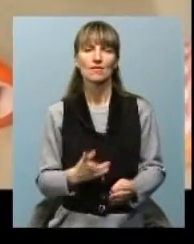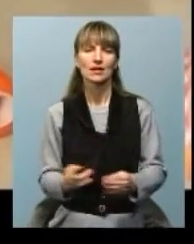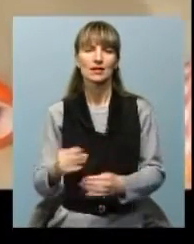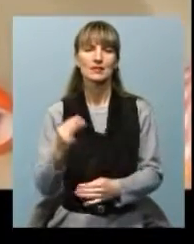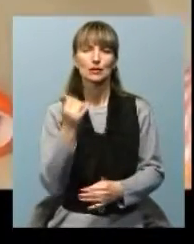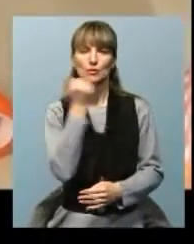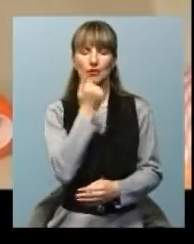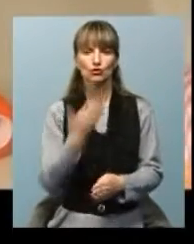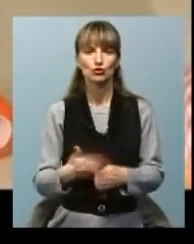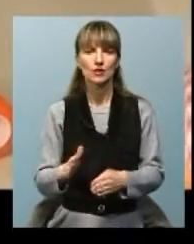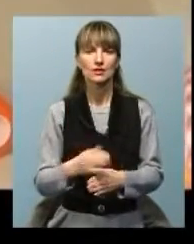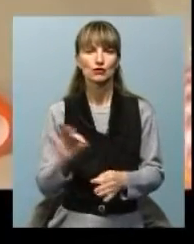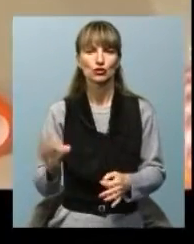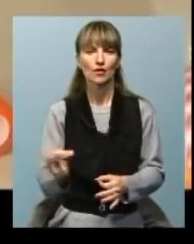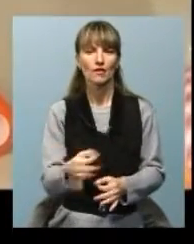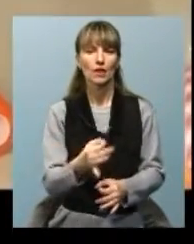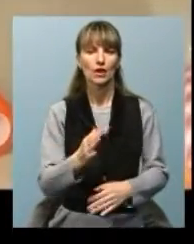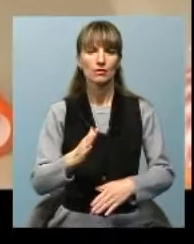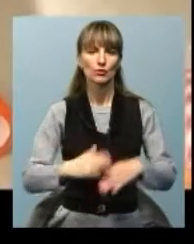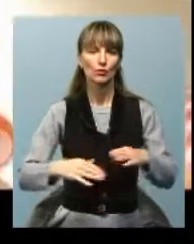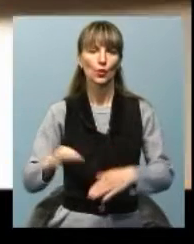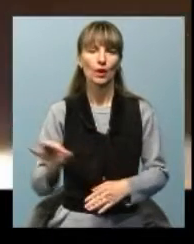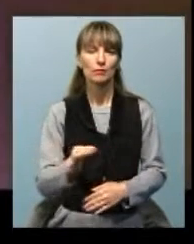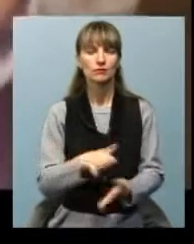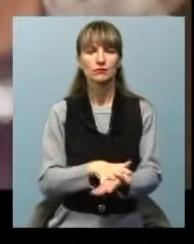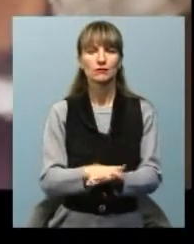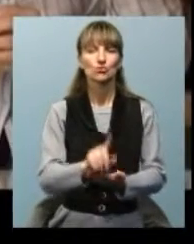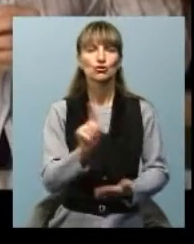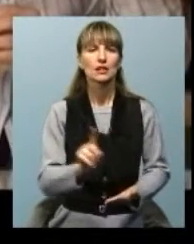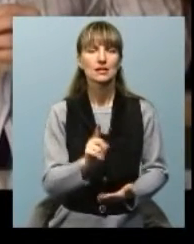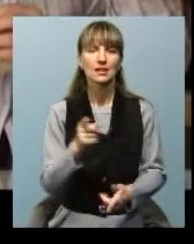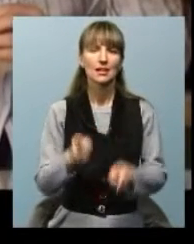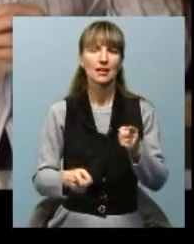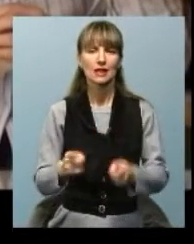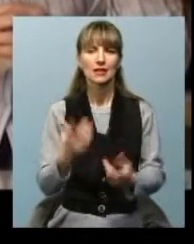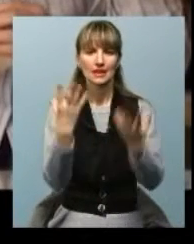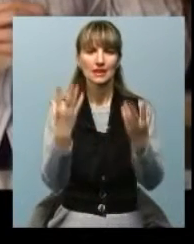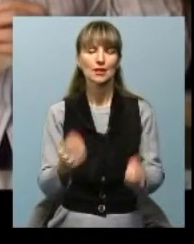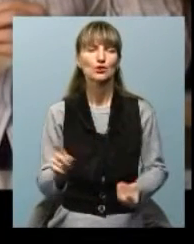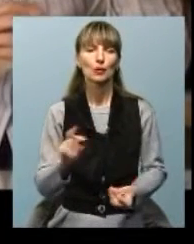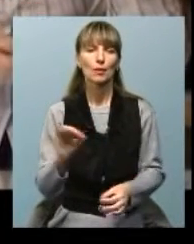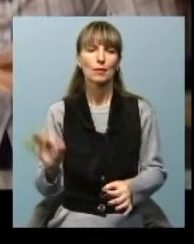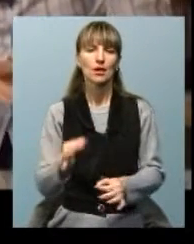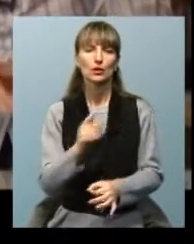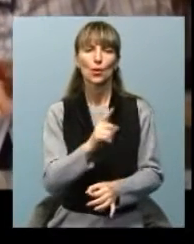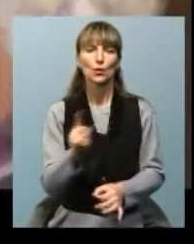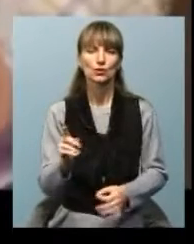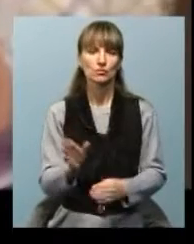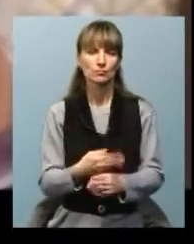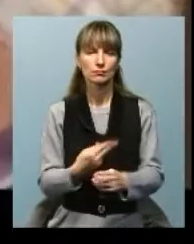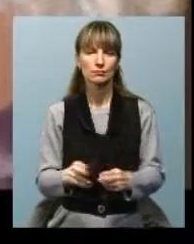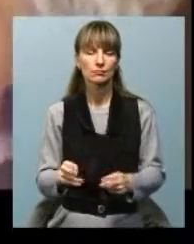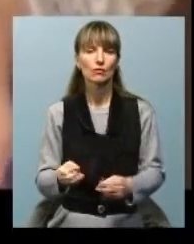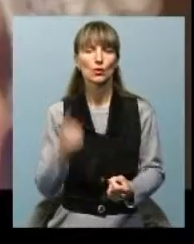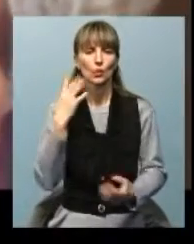із тканини шматочки та зшивали їх голіруч, витрачаючи години, а іноді навіть дні, щоб пошити кожну деталь.